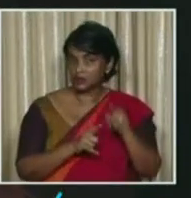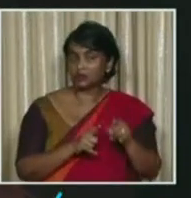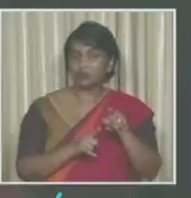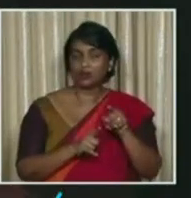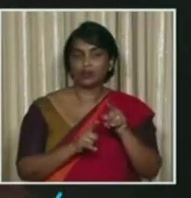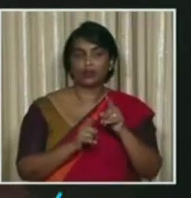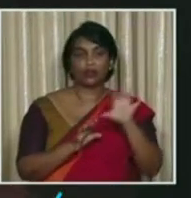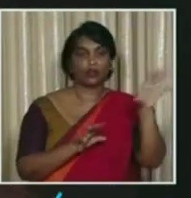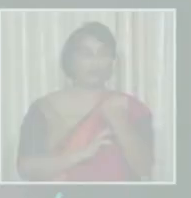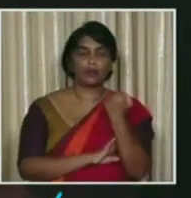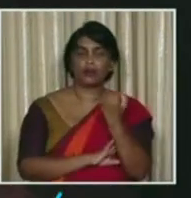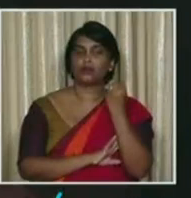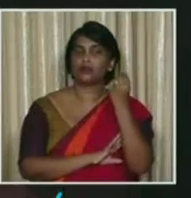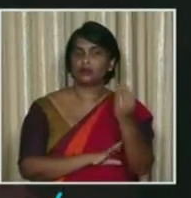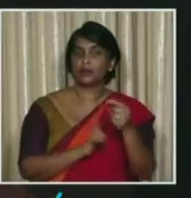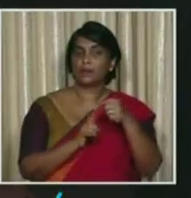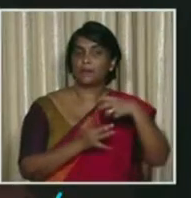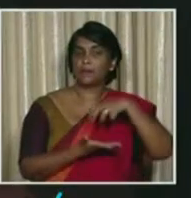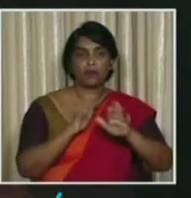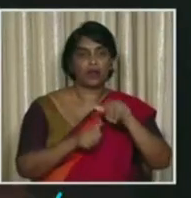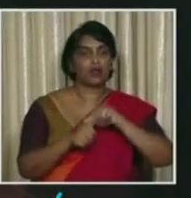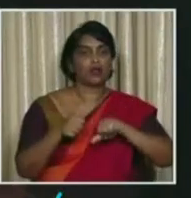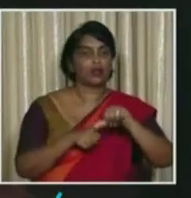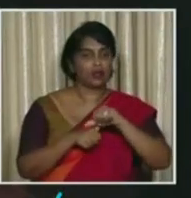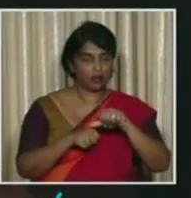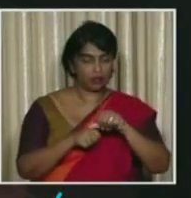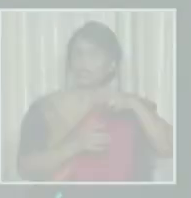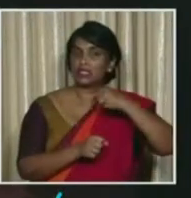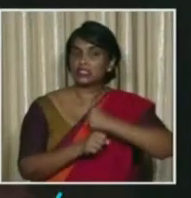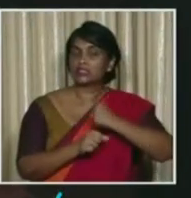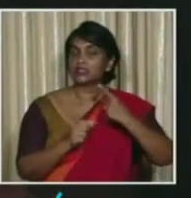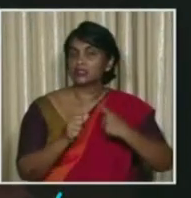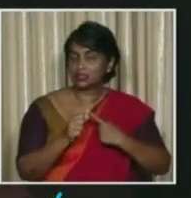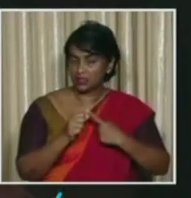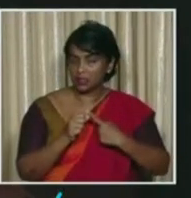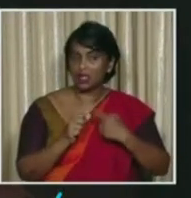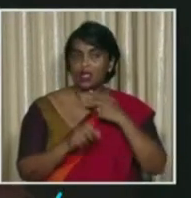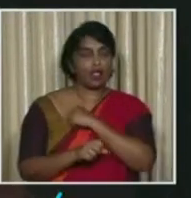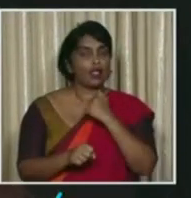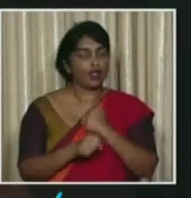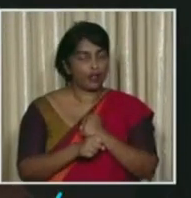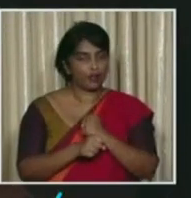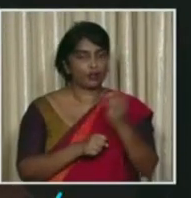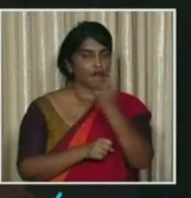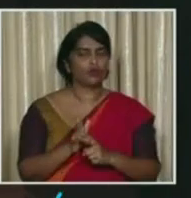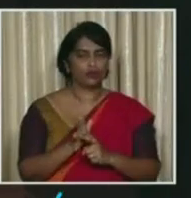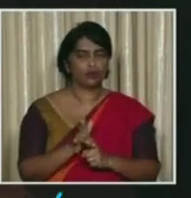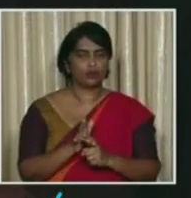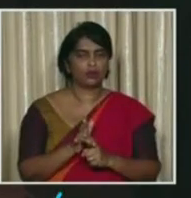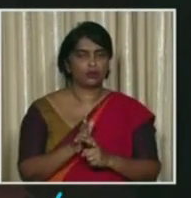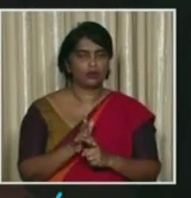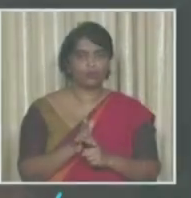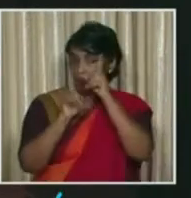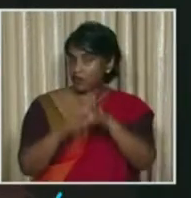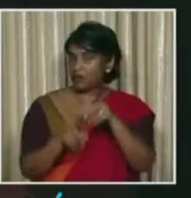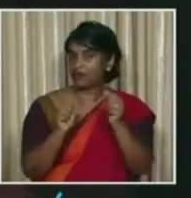පත්වීමක් කරන්නට බලයක් දීලා තිබෙනවා. පළාත් පාලන ආයතන සහ දිස්ත්‍රික් ලේකම් සහ ආණ්ඩුකාර අතර සම්බන්ධීකරණය. එහෙම කෙනෙක්